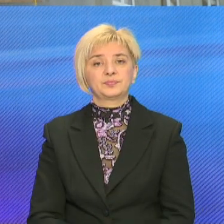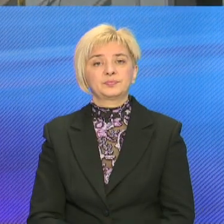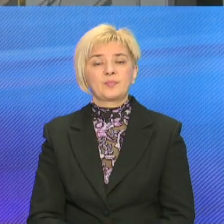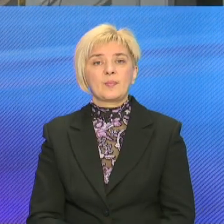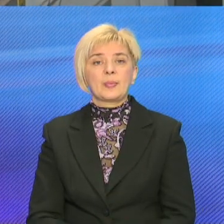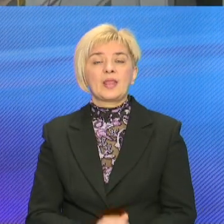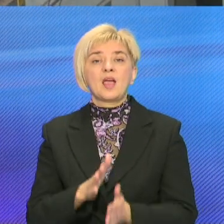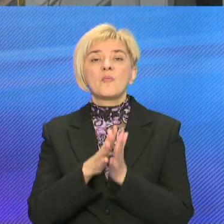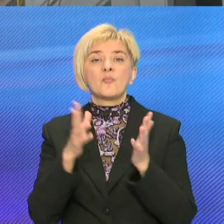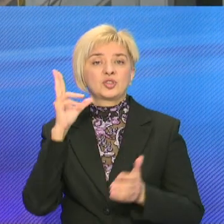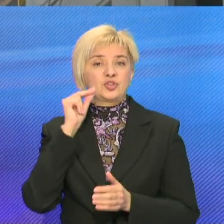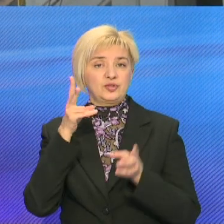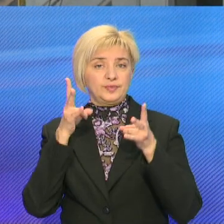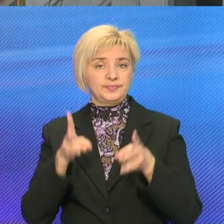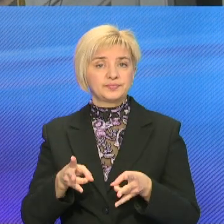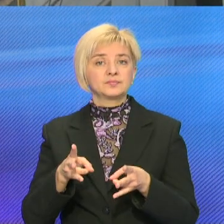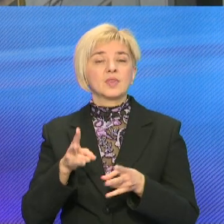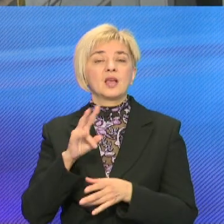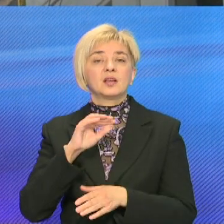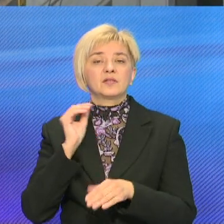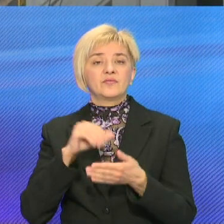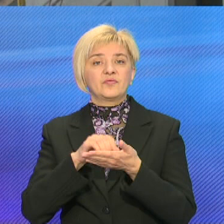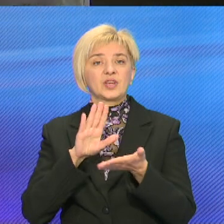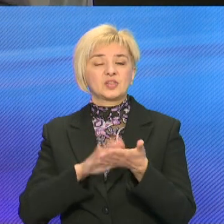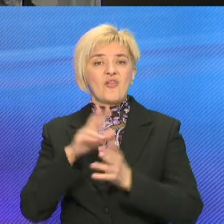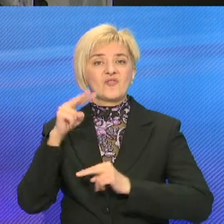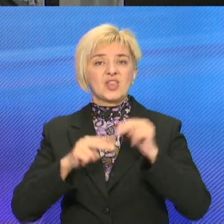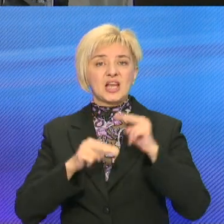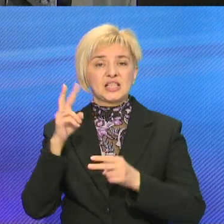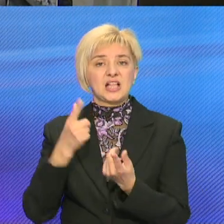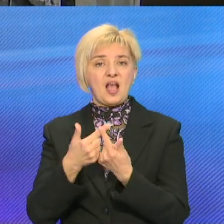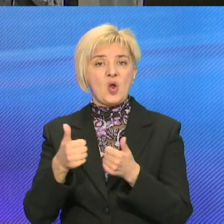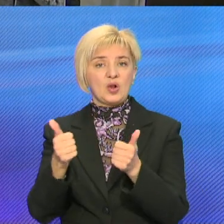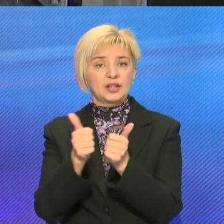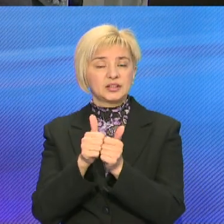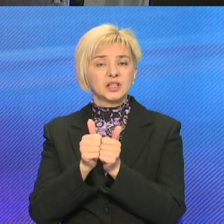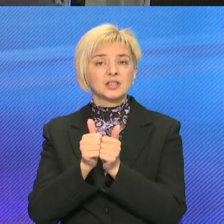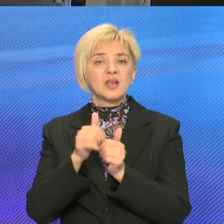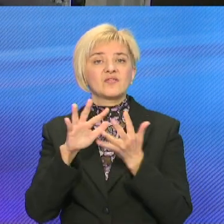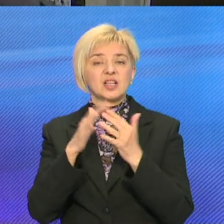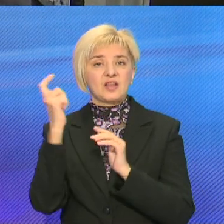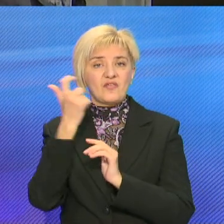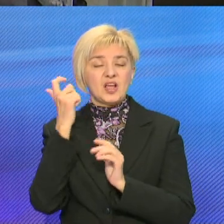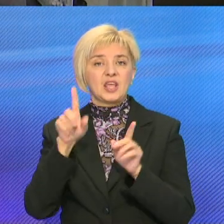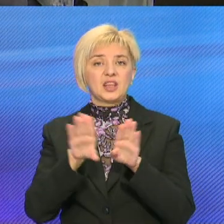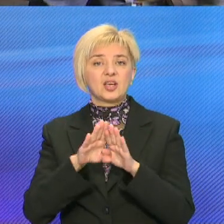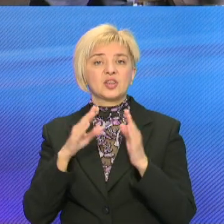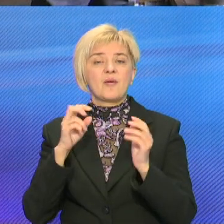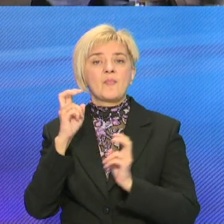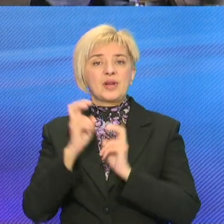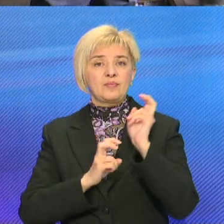Найбольшая колькасць несчастных выпадков, свежить эксперты, фиксуются у будаўнічых организациях сельской господарки, а так само у субъектах